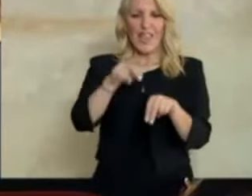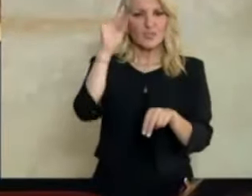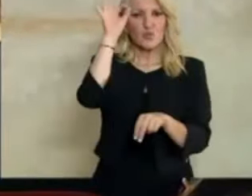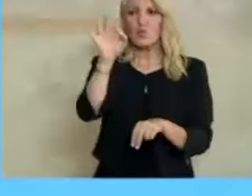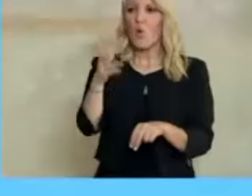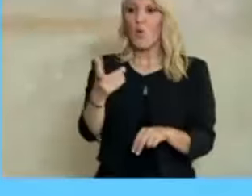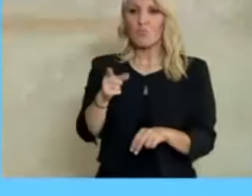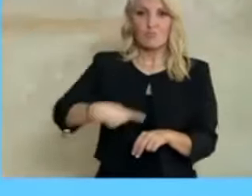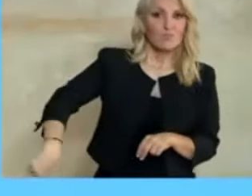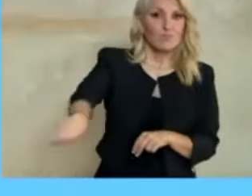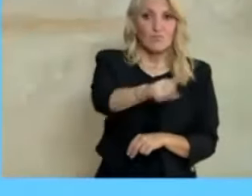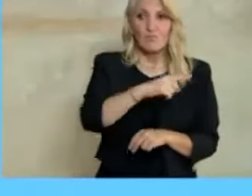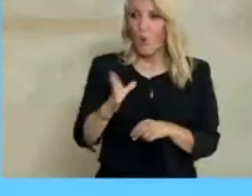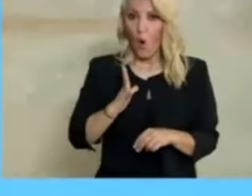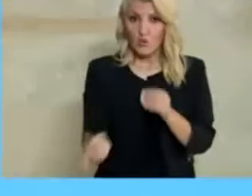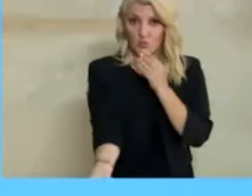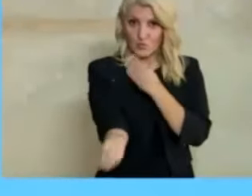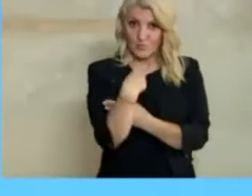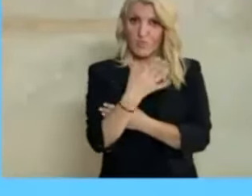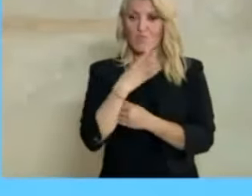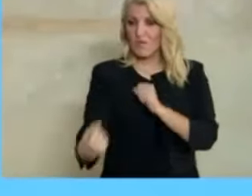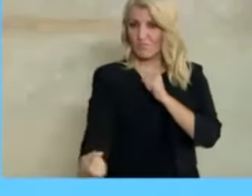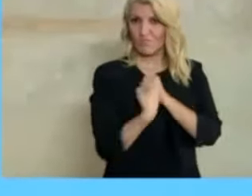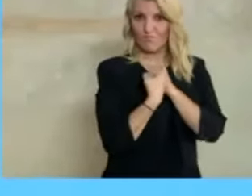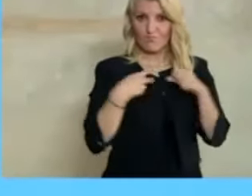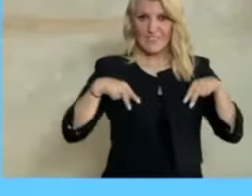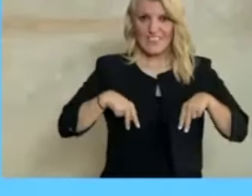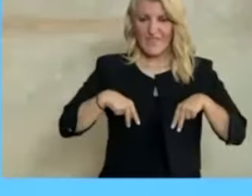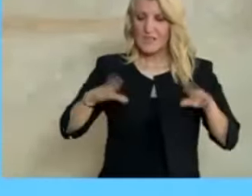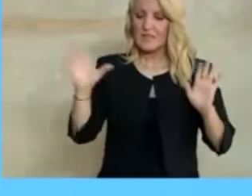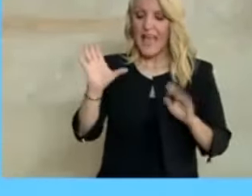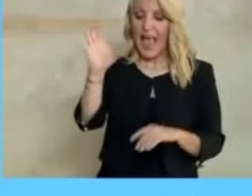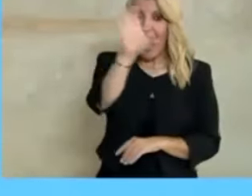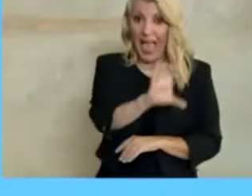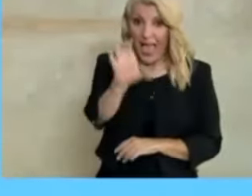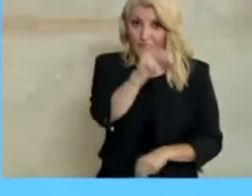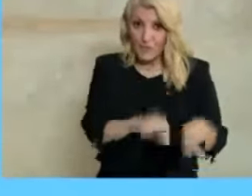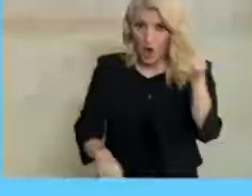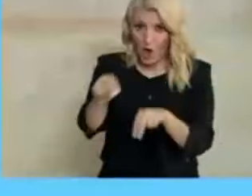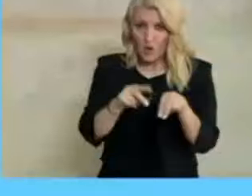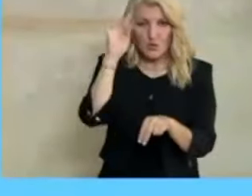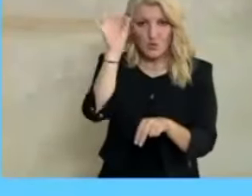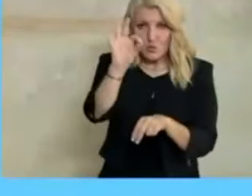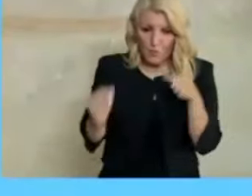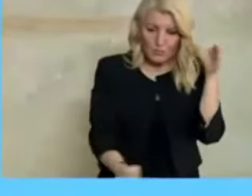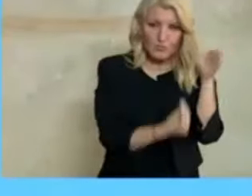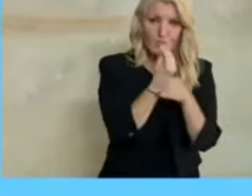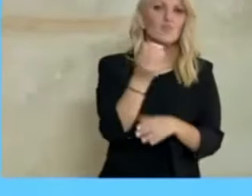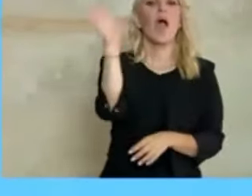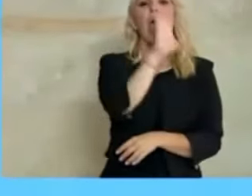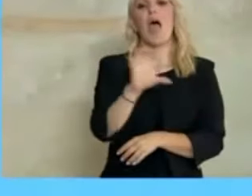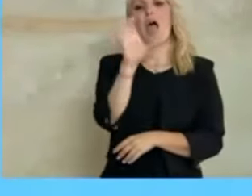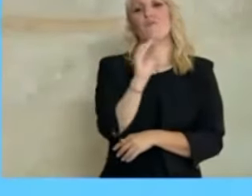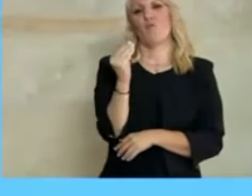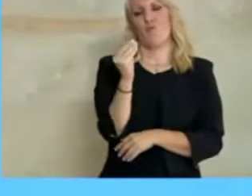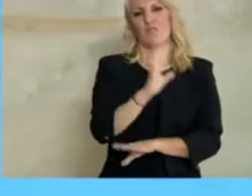Οι ευρωεκλογές γίνονται για να εκλέξουμε ευρωβουλευτές. Έχουμε μιλήσει επανελειμμένως, το έκανα και πριν, για την ευρωπαϊκή διάσταση των